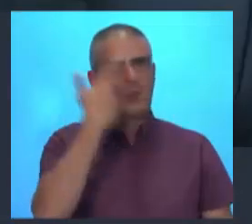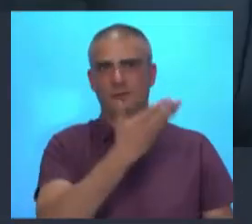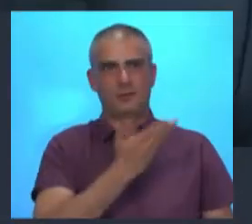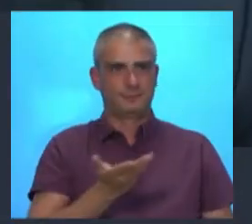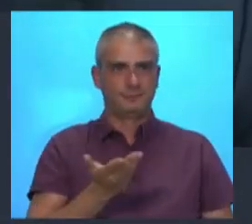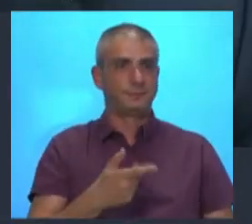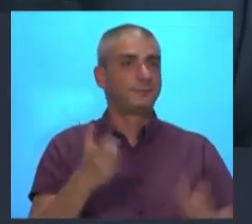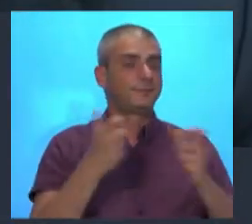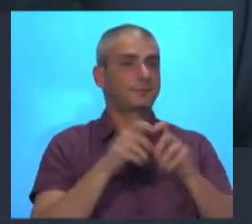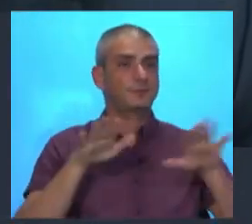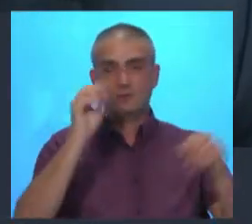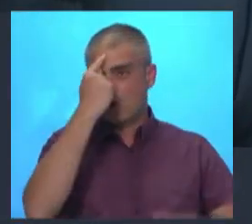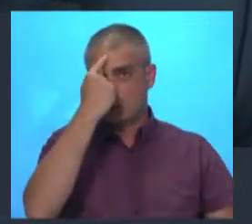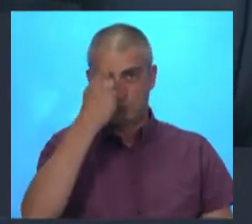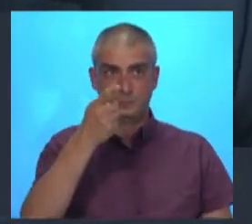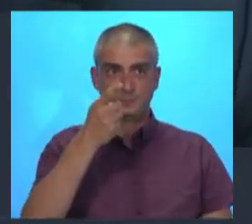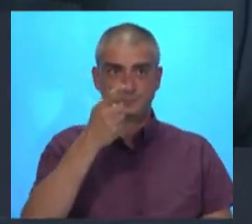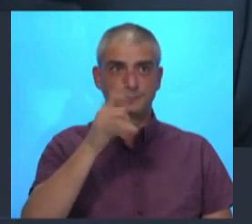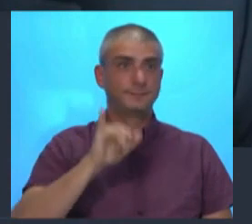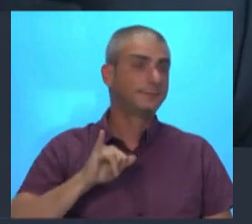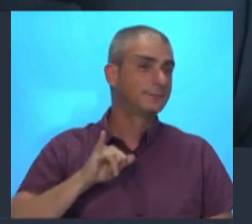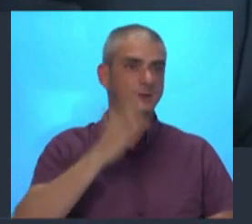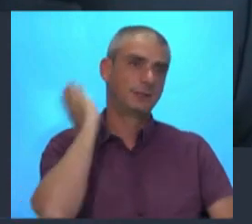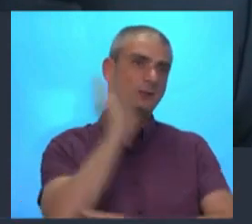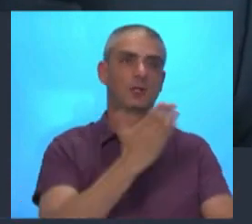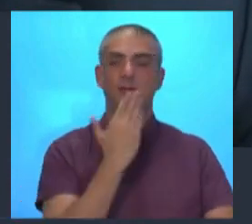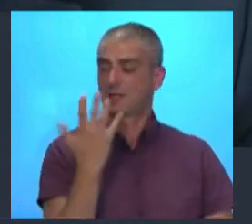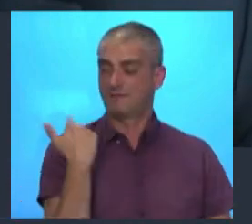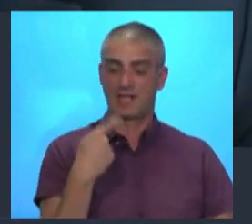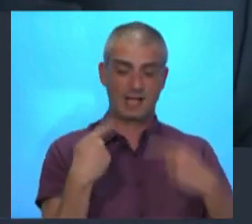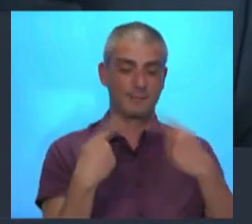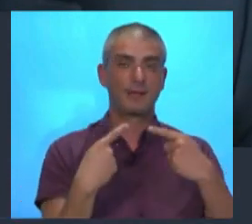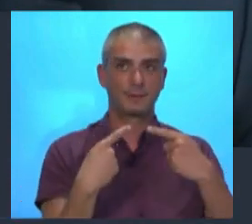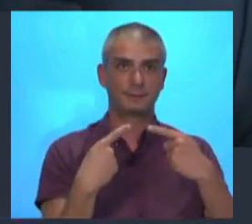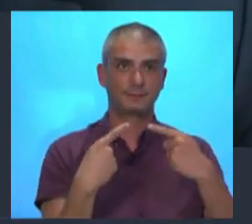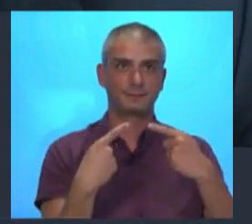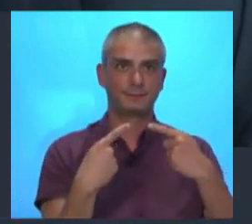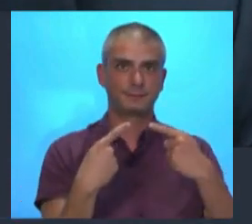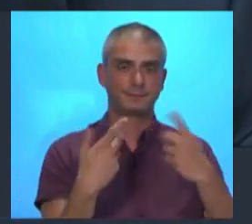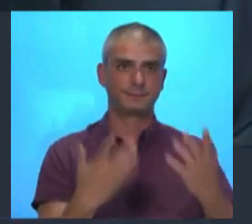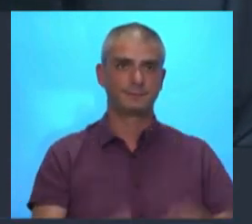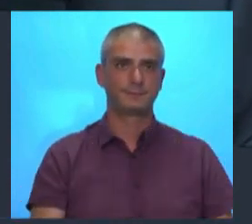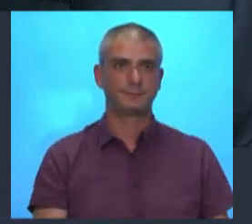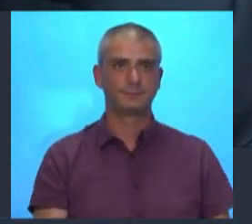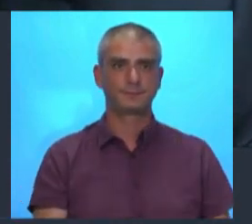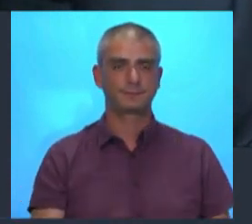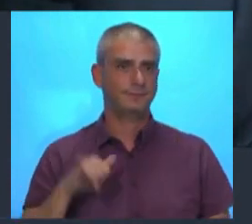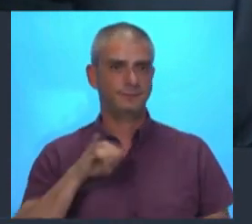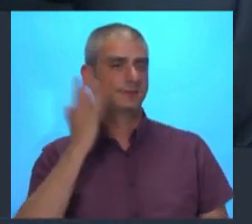הודית אייר אינדיה טסה בטיסה ישירה לישראל לפני ימים אחדים, קו